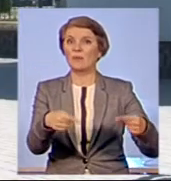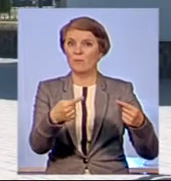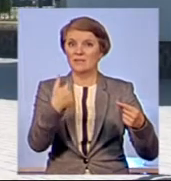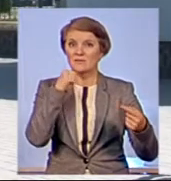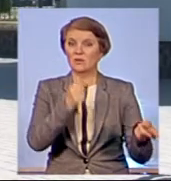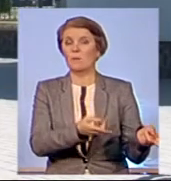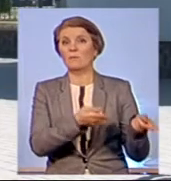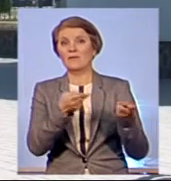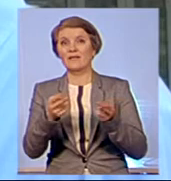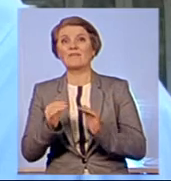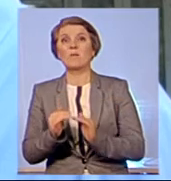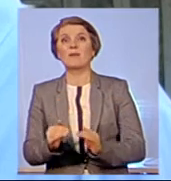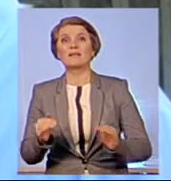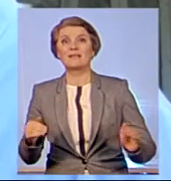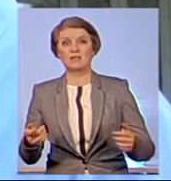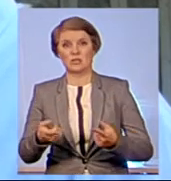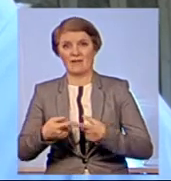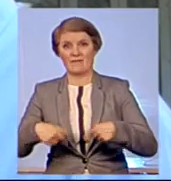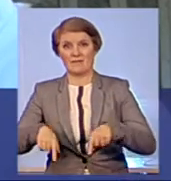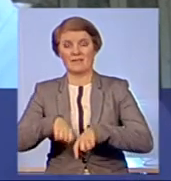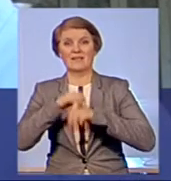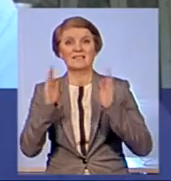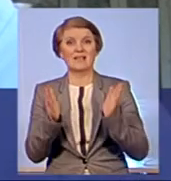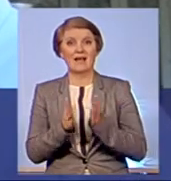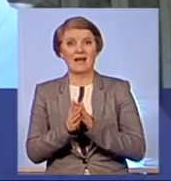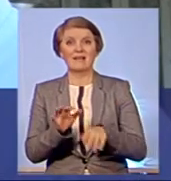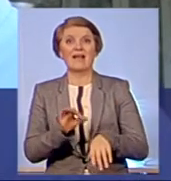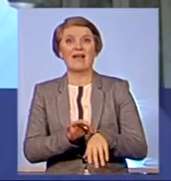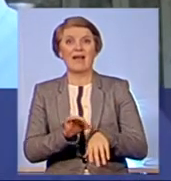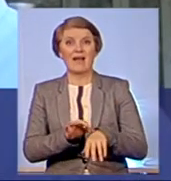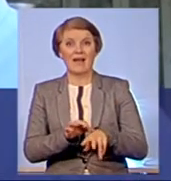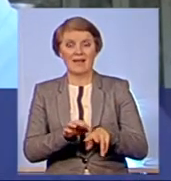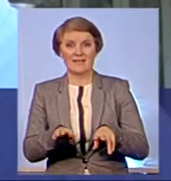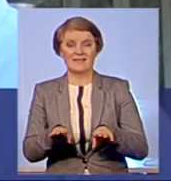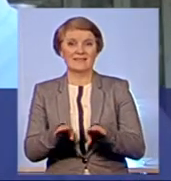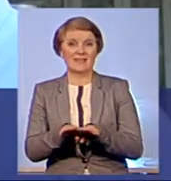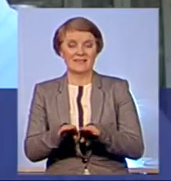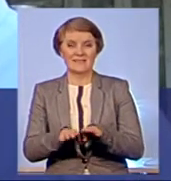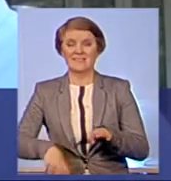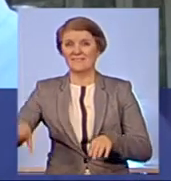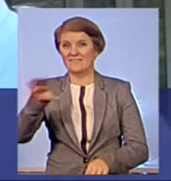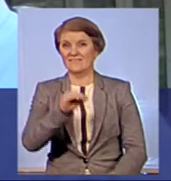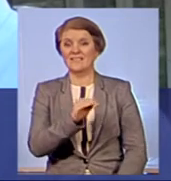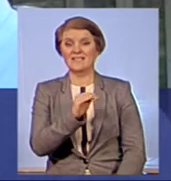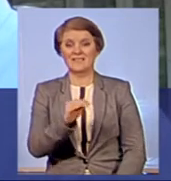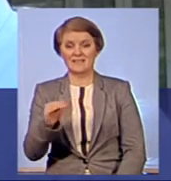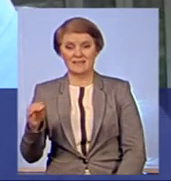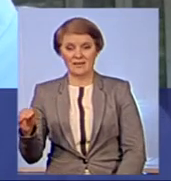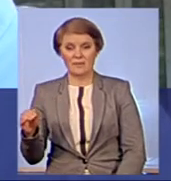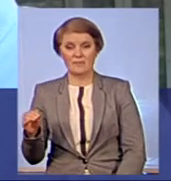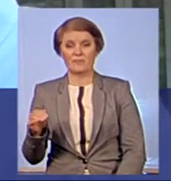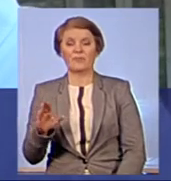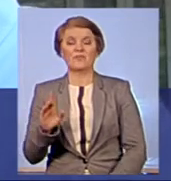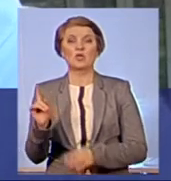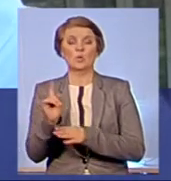до педіатричного відділення. Загальні клінічні аналізи у всіх дітей, які поступили до нас на лікування, в